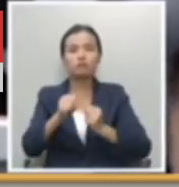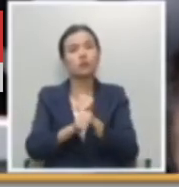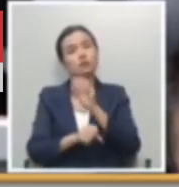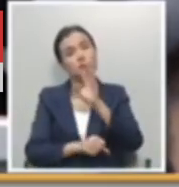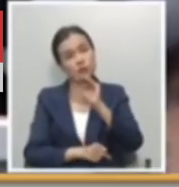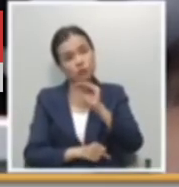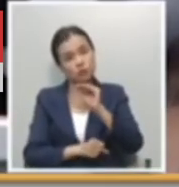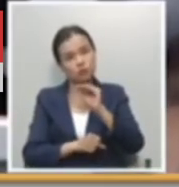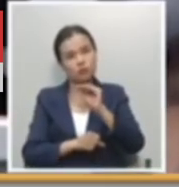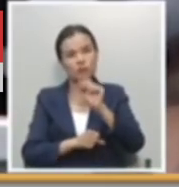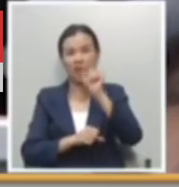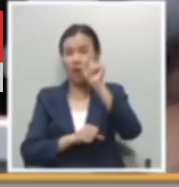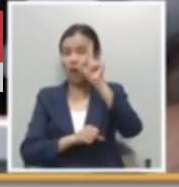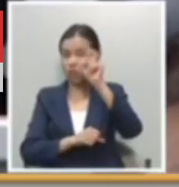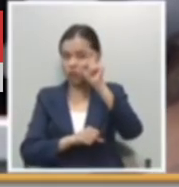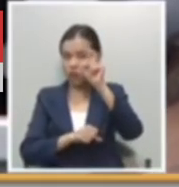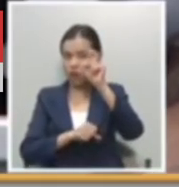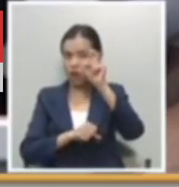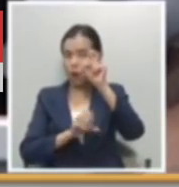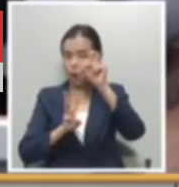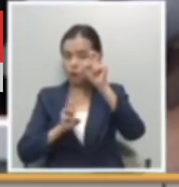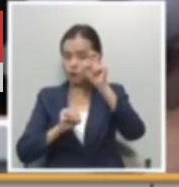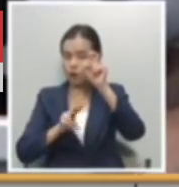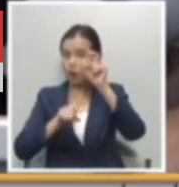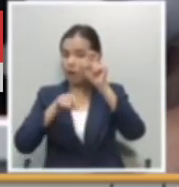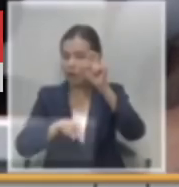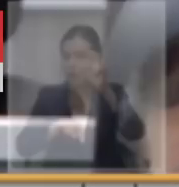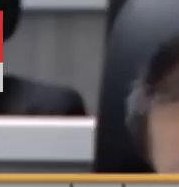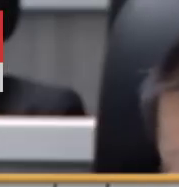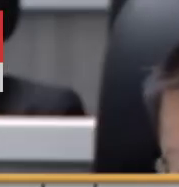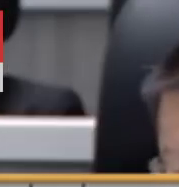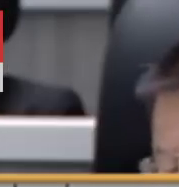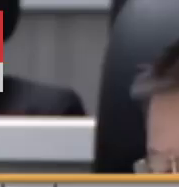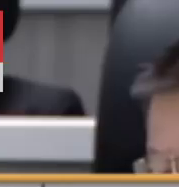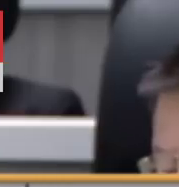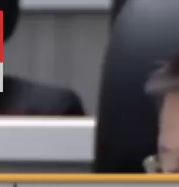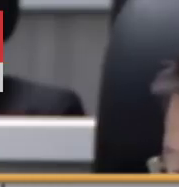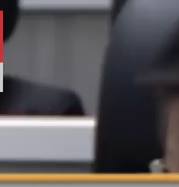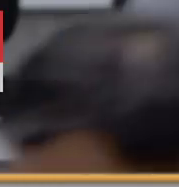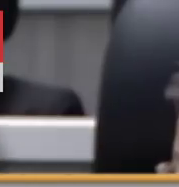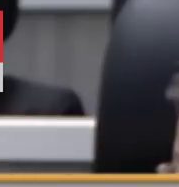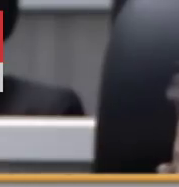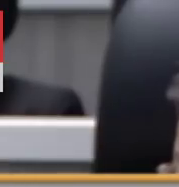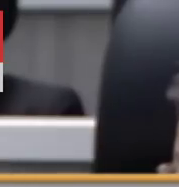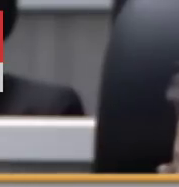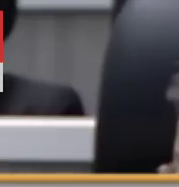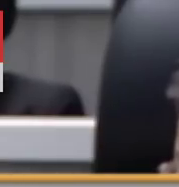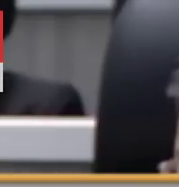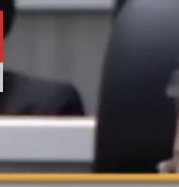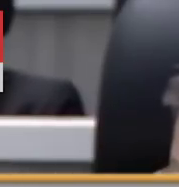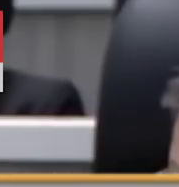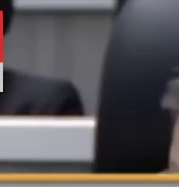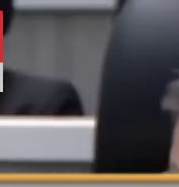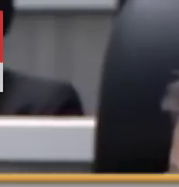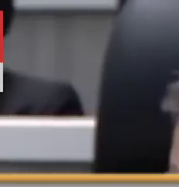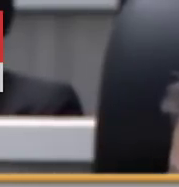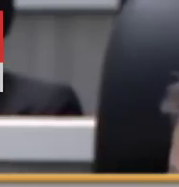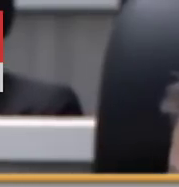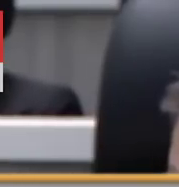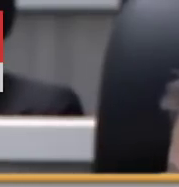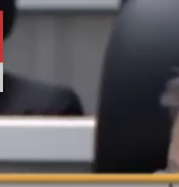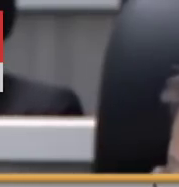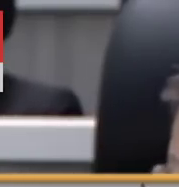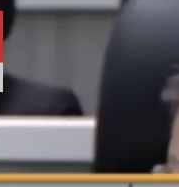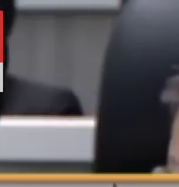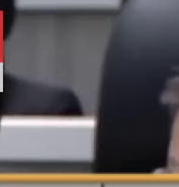40เนี่ยข้างบนเน่าแต่ปี62ข้างล่างเนี่ยมันเละมันตายนะมันเงียบสงบหมดแล้วผมจะบอกให้